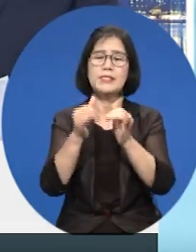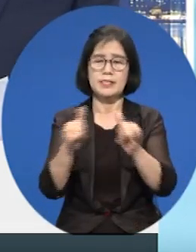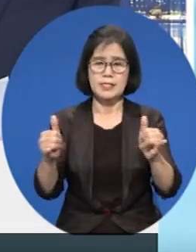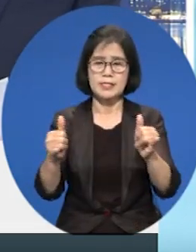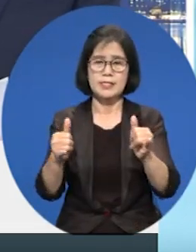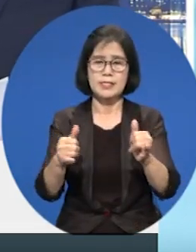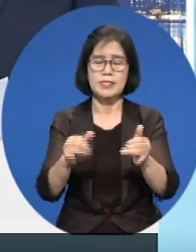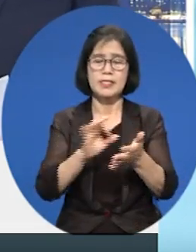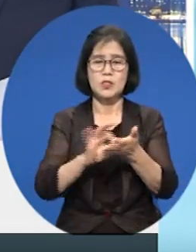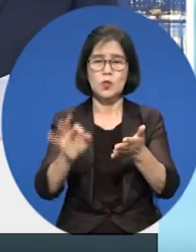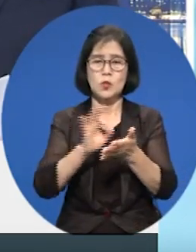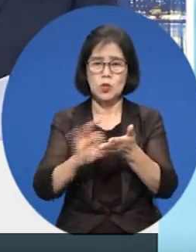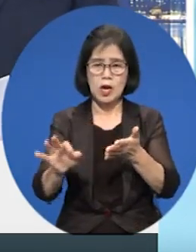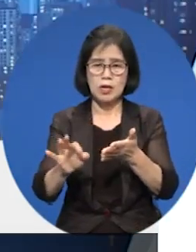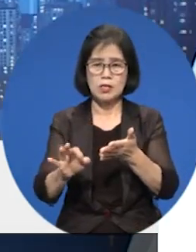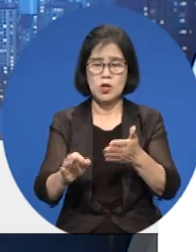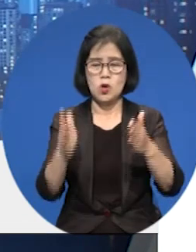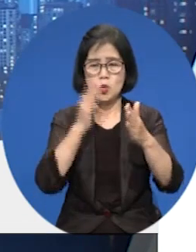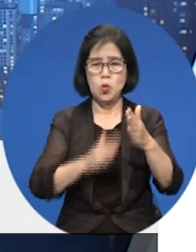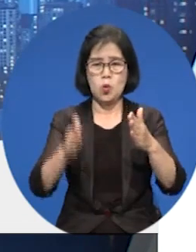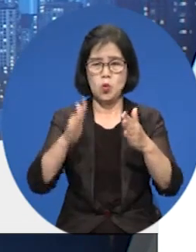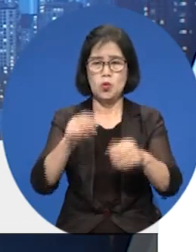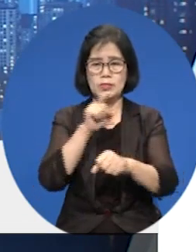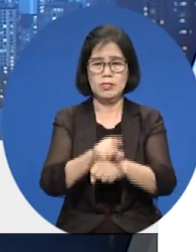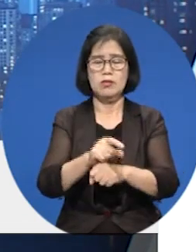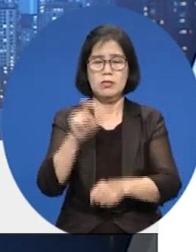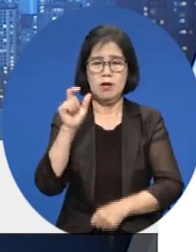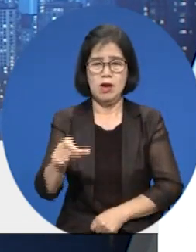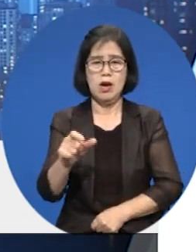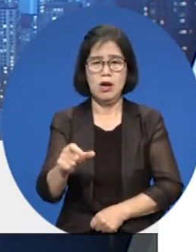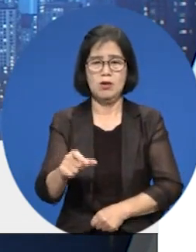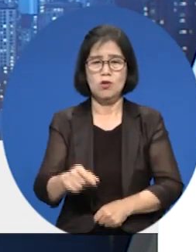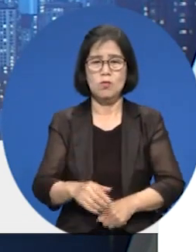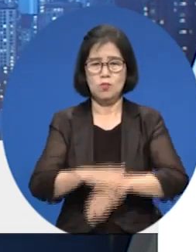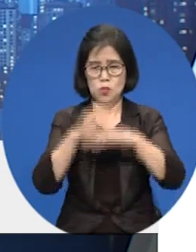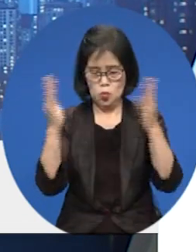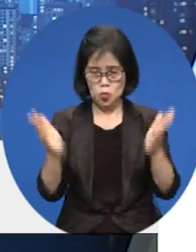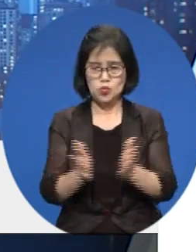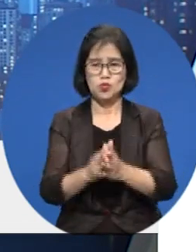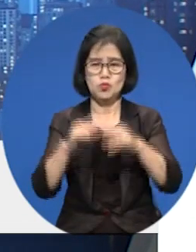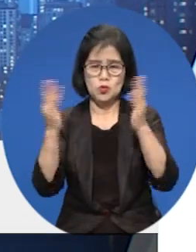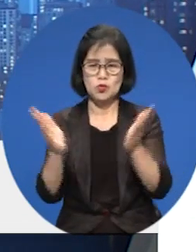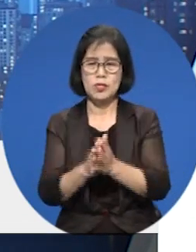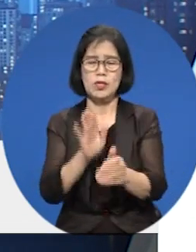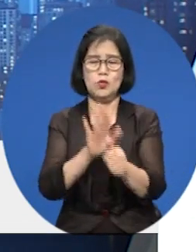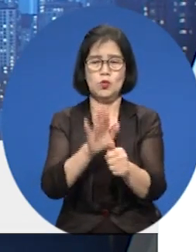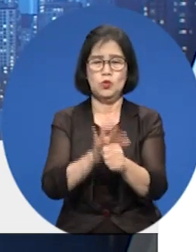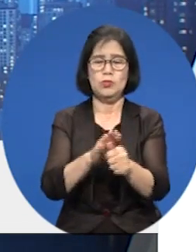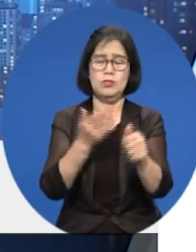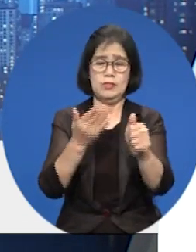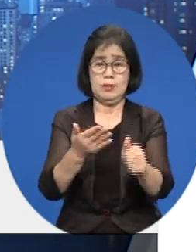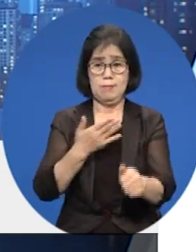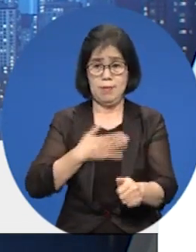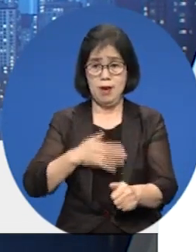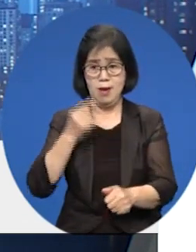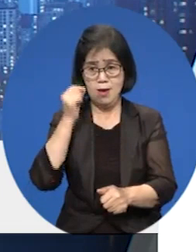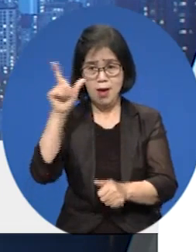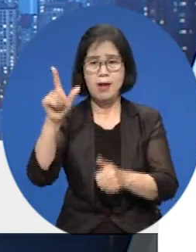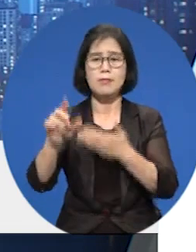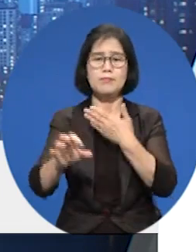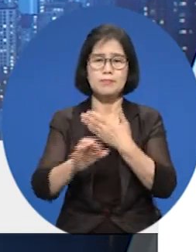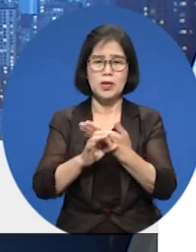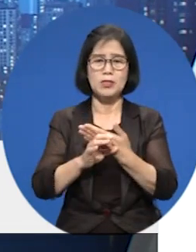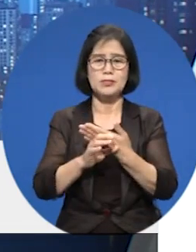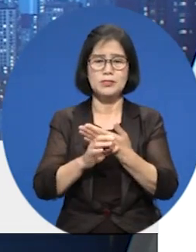이용하시면서 공공성을 강화하고 그것이 두루 에게 두루 도움이 된다는 것을 알게 되면 저로서는